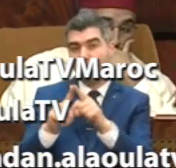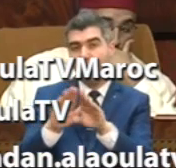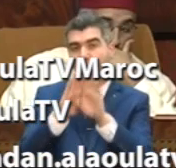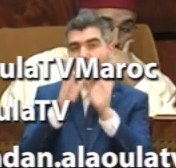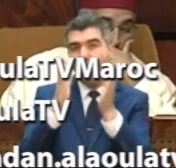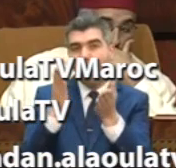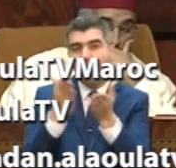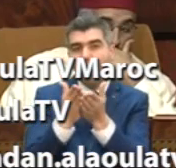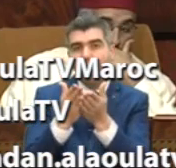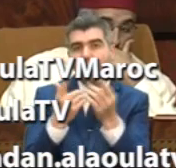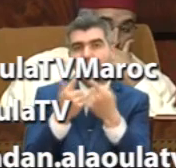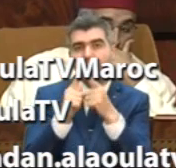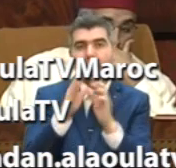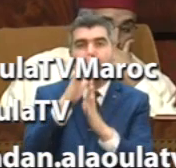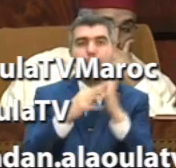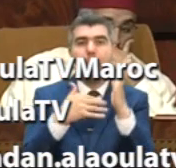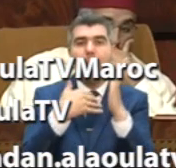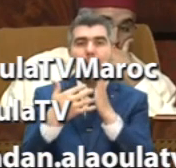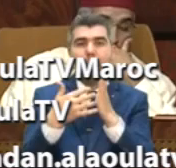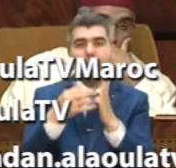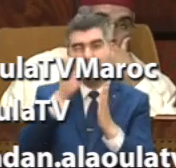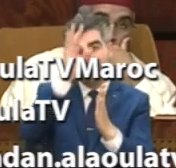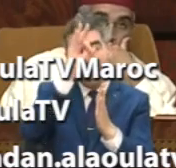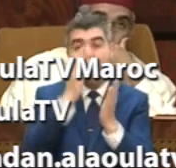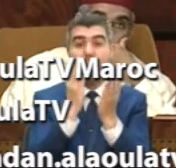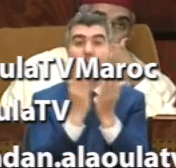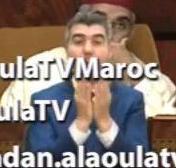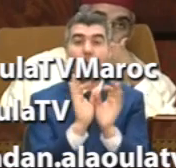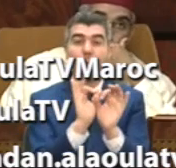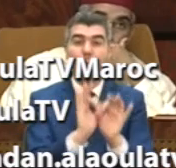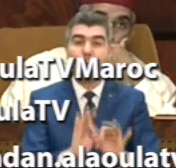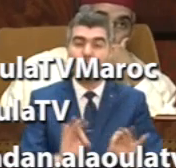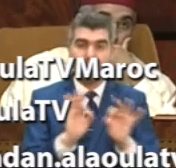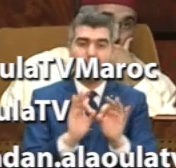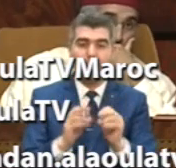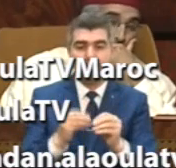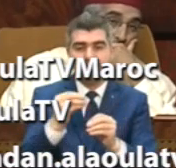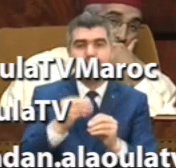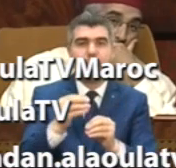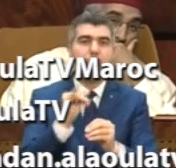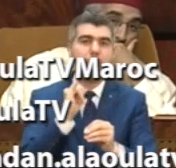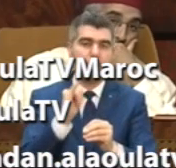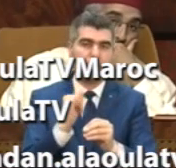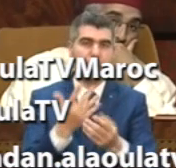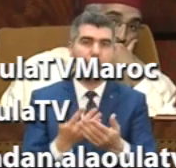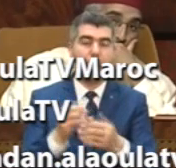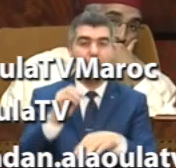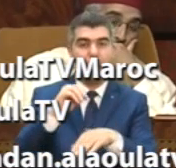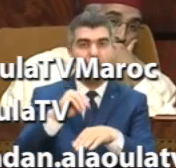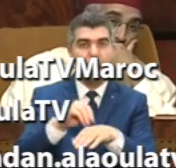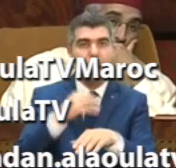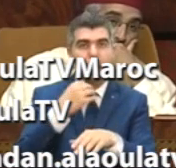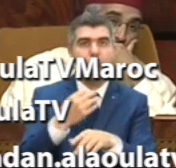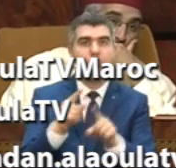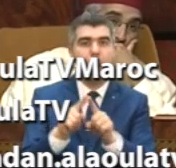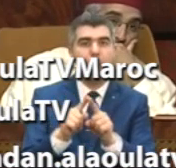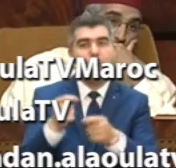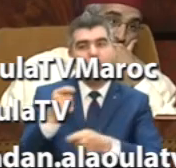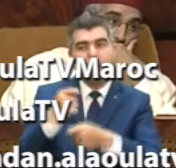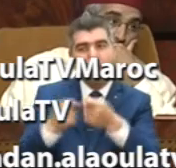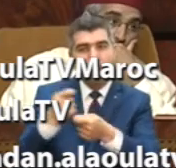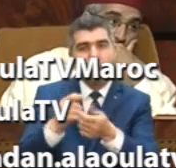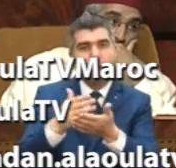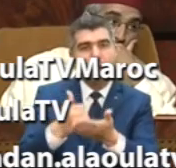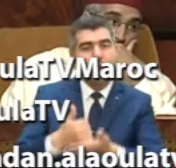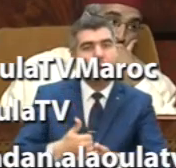شمولي لبرامج محو الأمية في العالم القروي اللي عرف تعثرات كثيرة، ومحتاجة أيضا للتمكين الاقتصادي